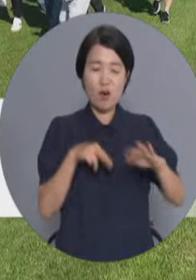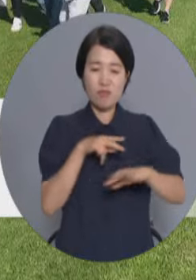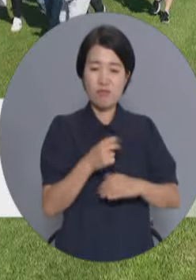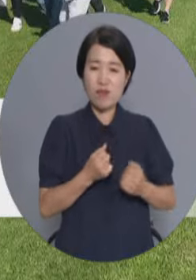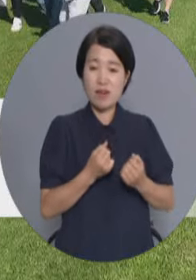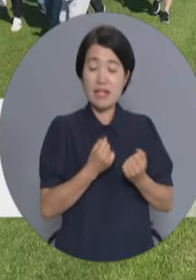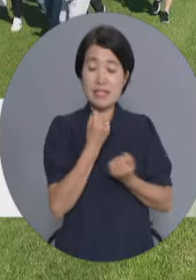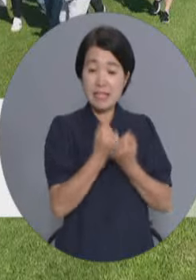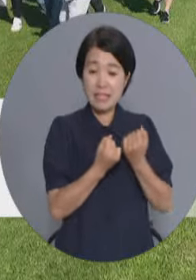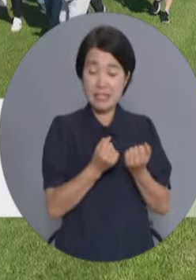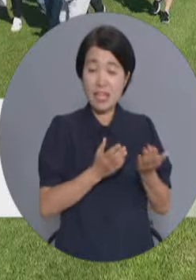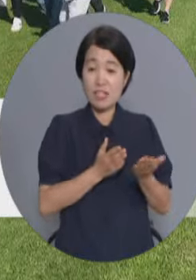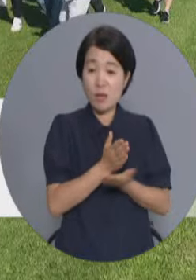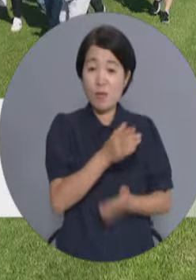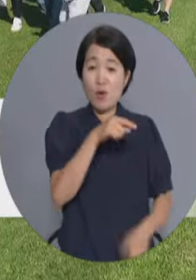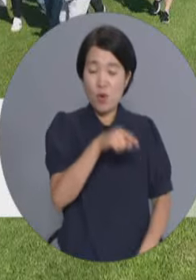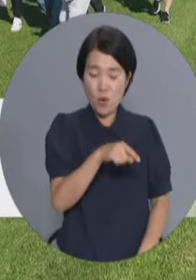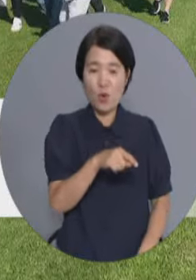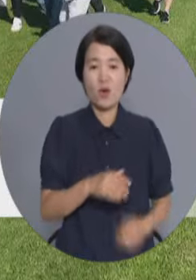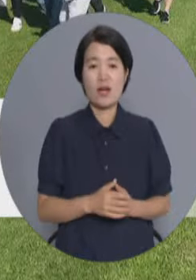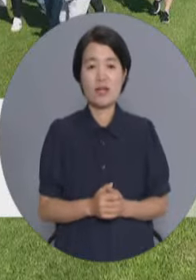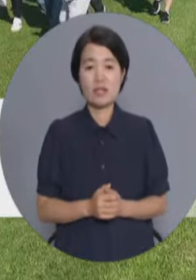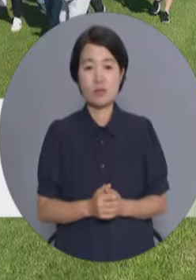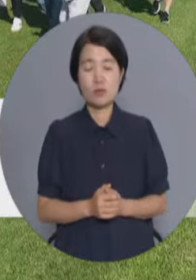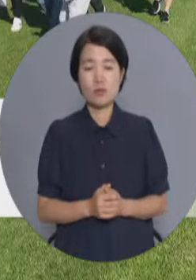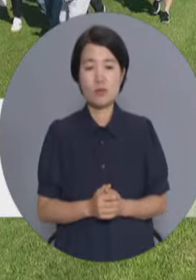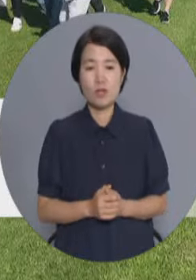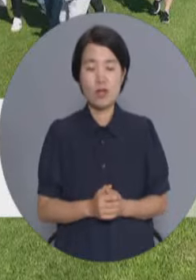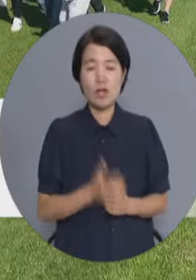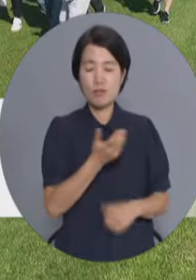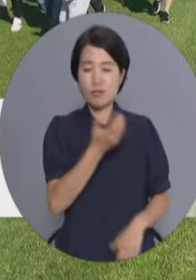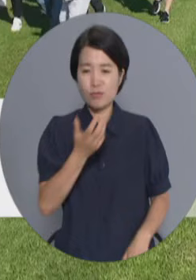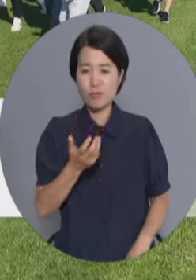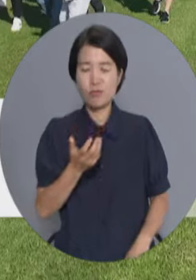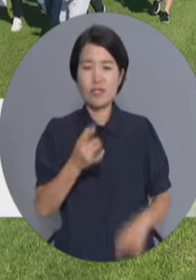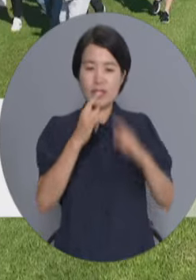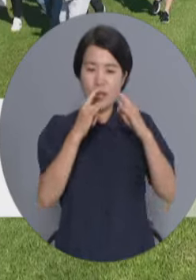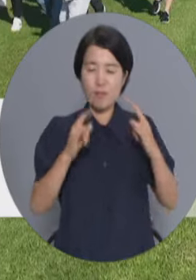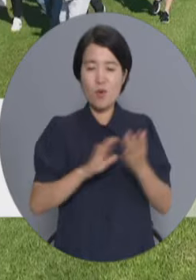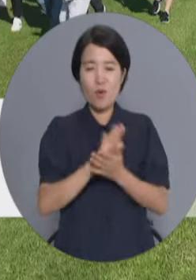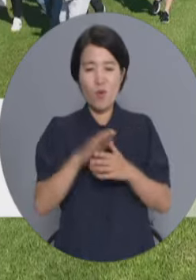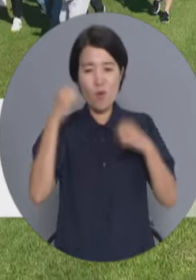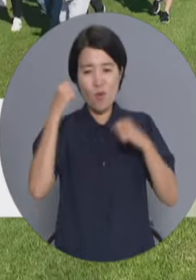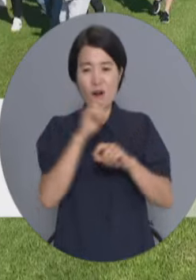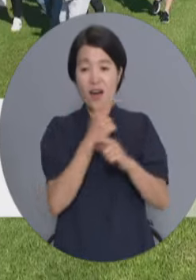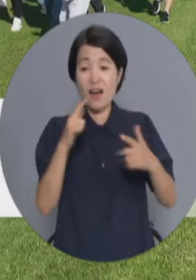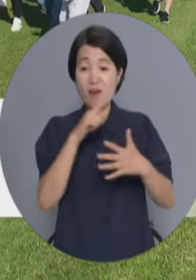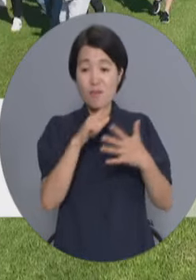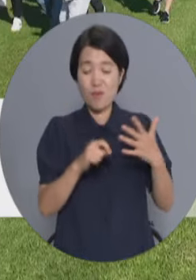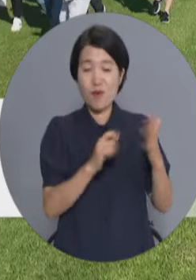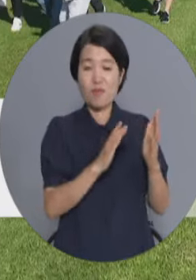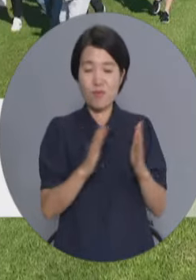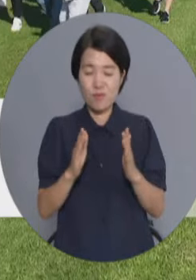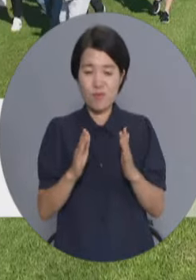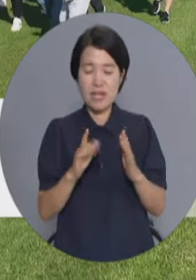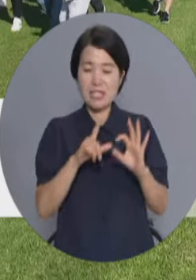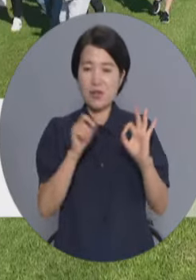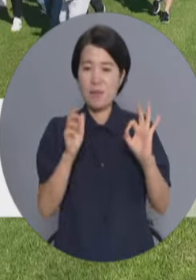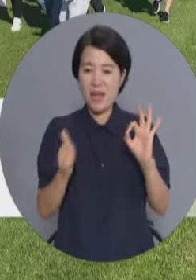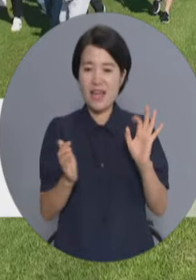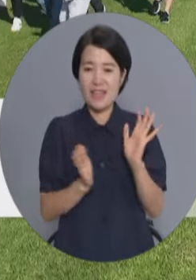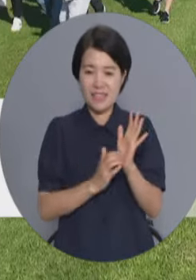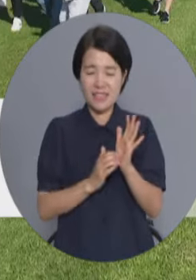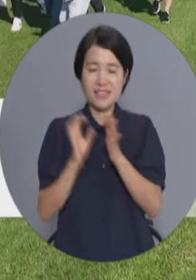걷기 행사가 열림식을 대신했고 투어와 캠핑, 놀이와 공연 등 다양한 프로그램이 이달 말까지